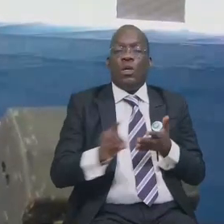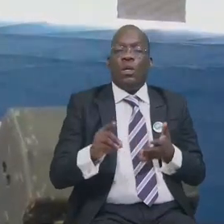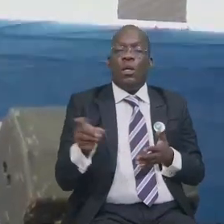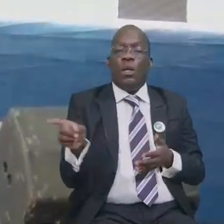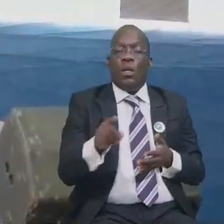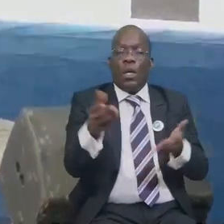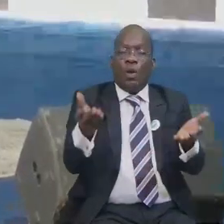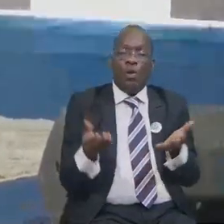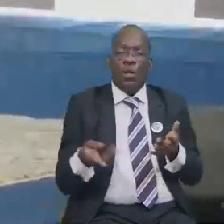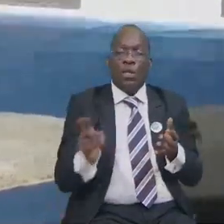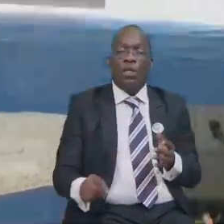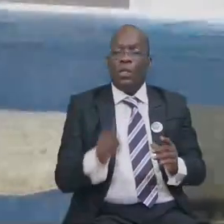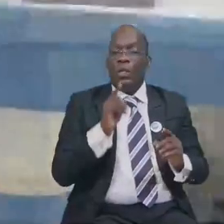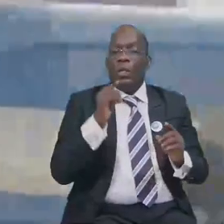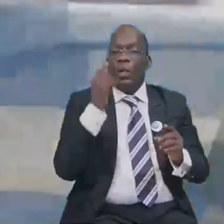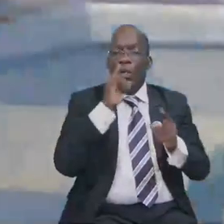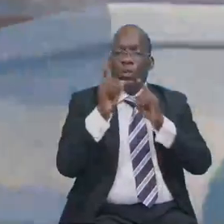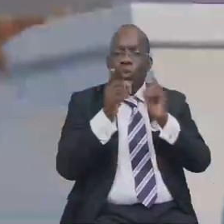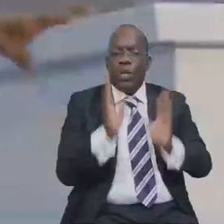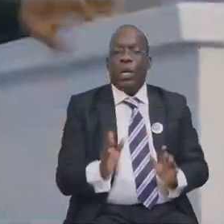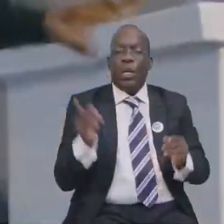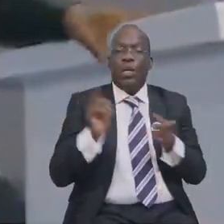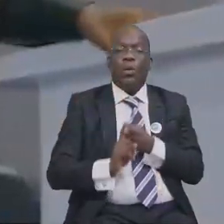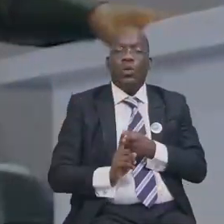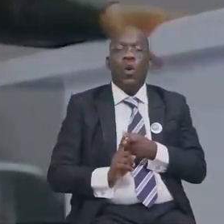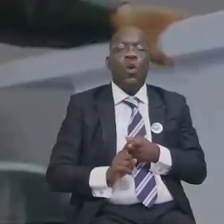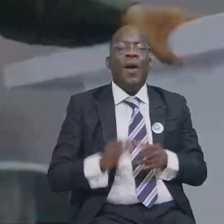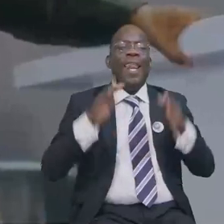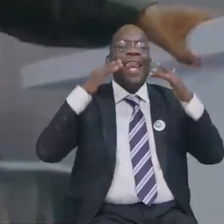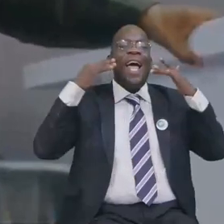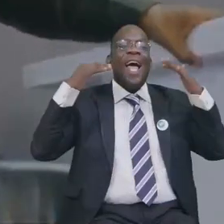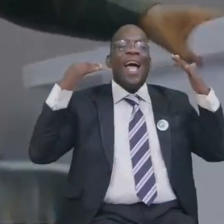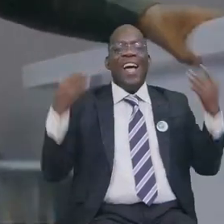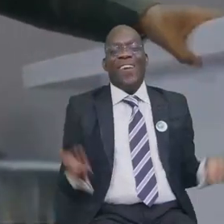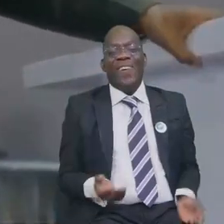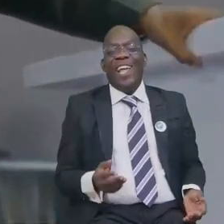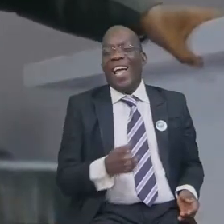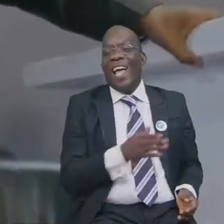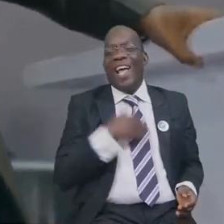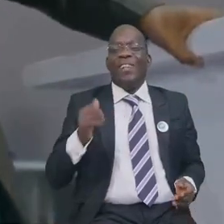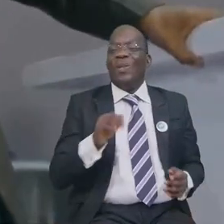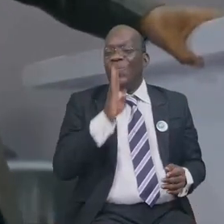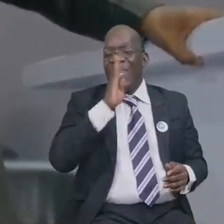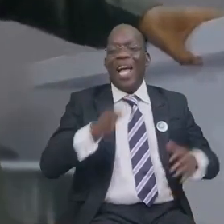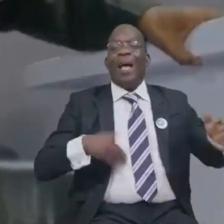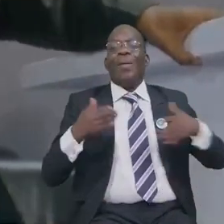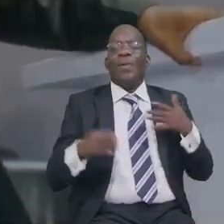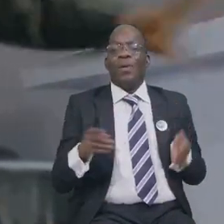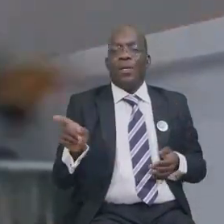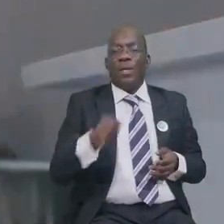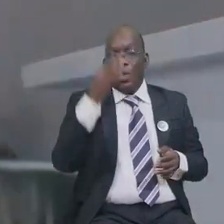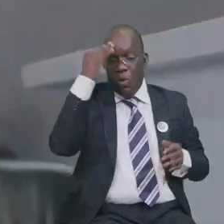le communicateur, le motivateur, il veut qu'ils rient et explosent leur tête. Ils savent comment le